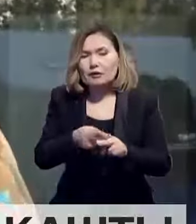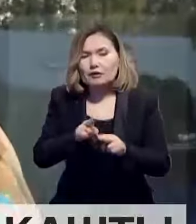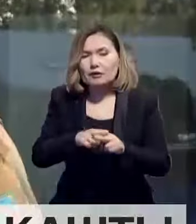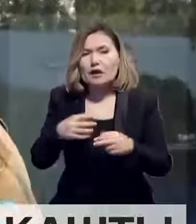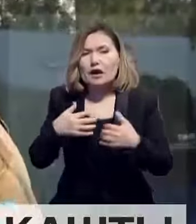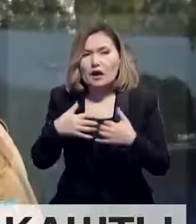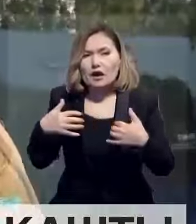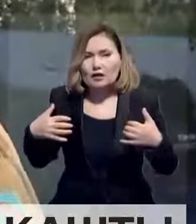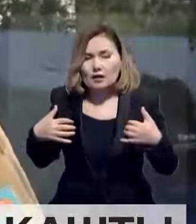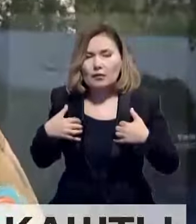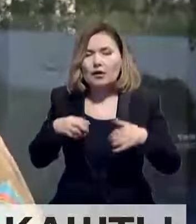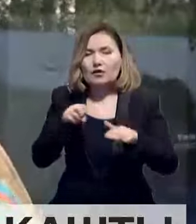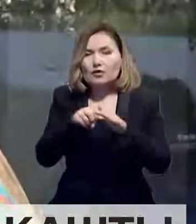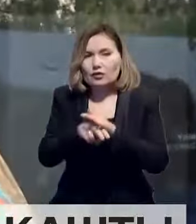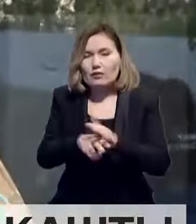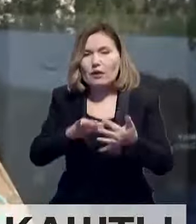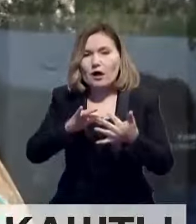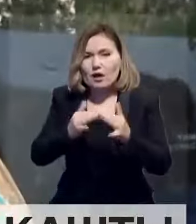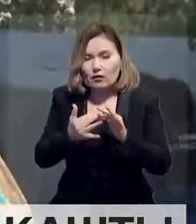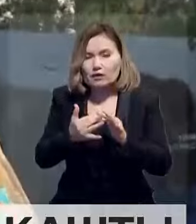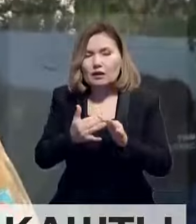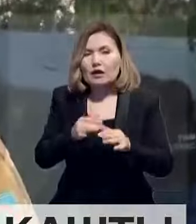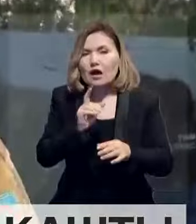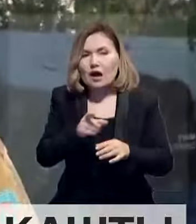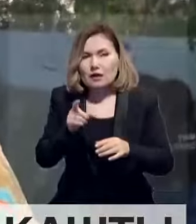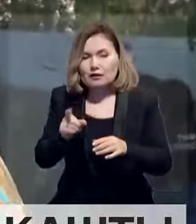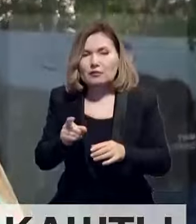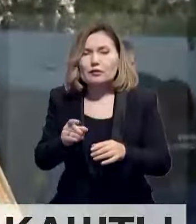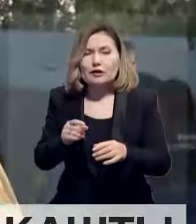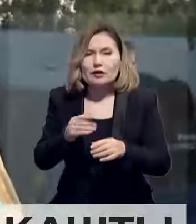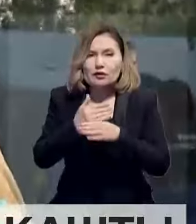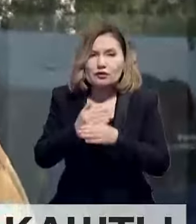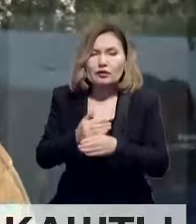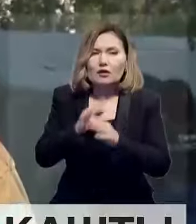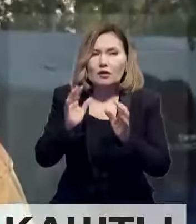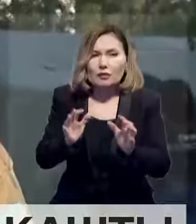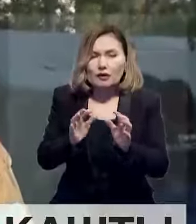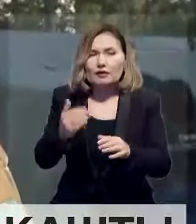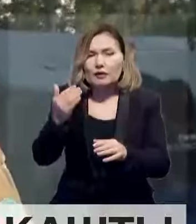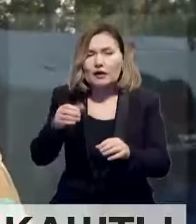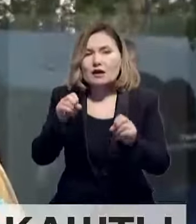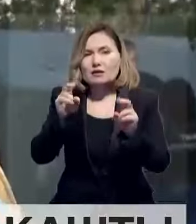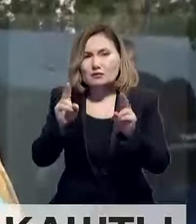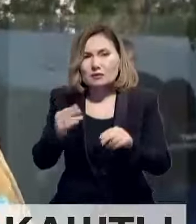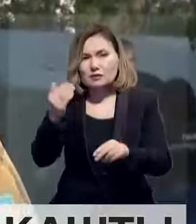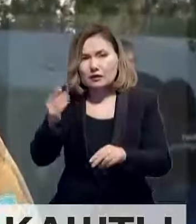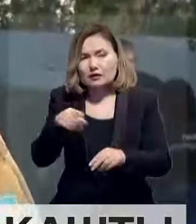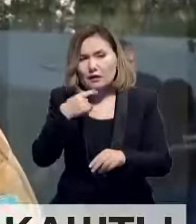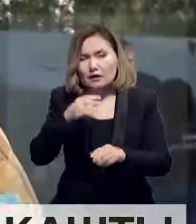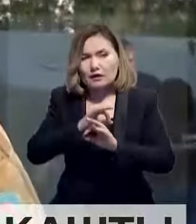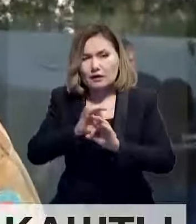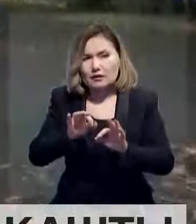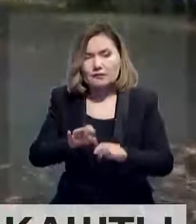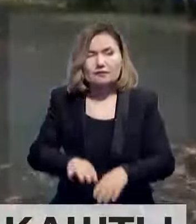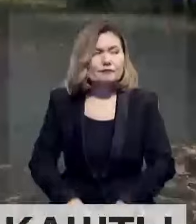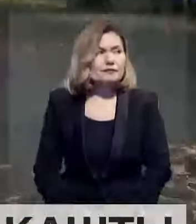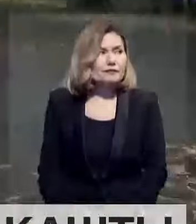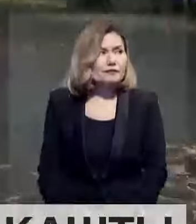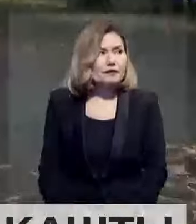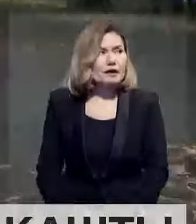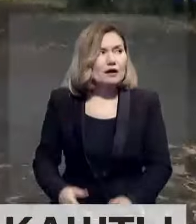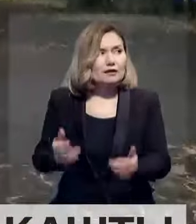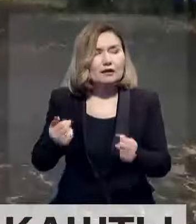мекендерінен ауып келгендеріне түсініксізбен адамгершілікпен қарасаңыздар деп, соны әдейі сіздерді іздеп келіп айтып отырмын. Бұл да енді